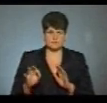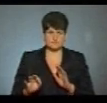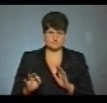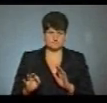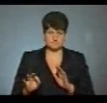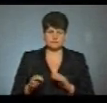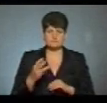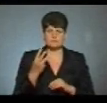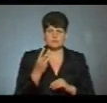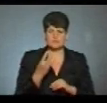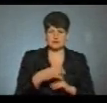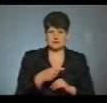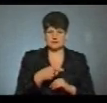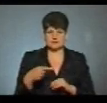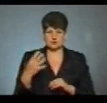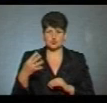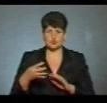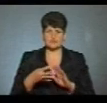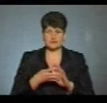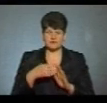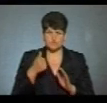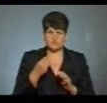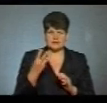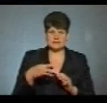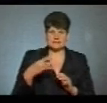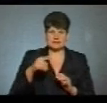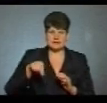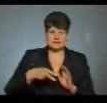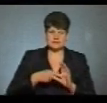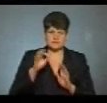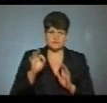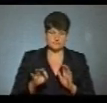11,7%, 30-49 років – 33,7%,